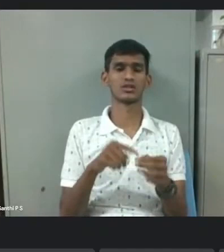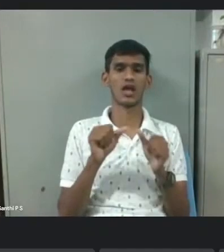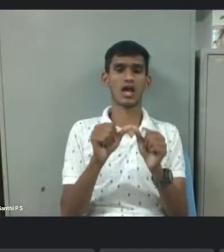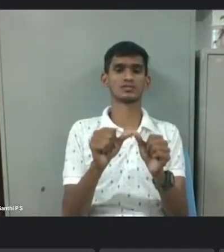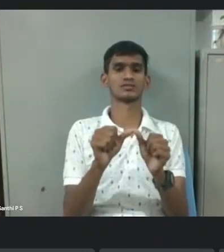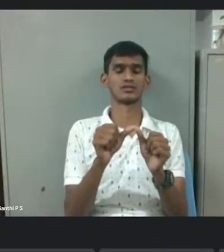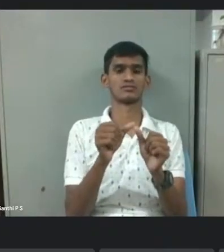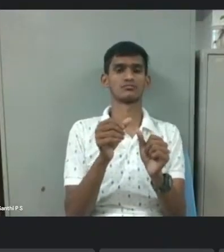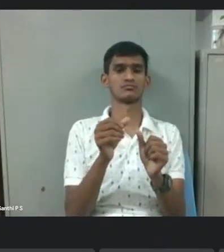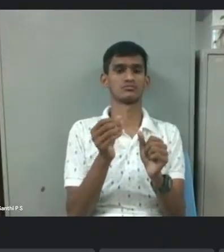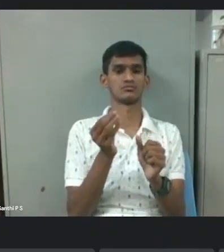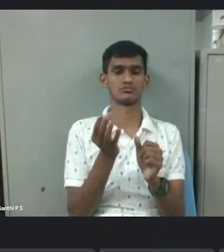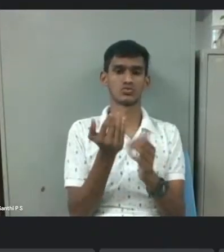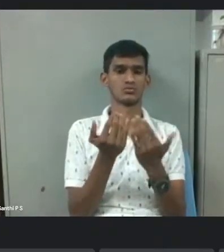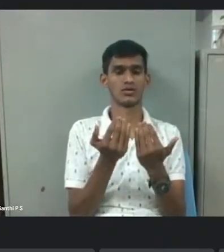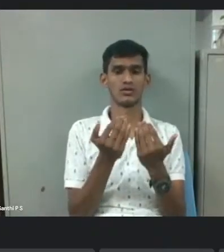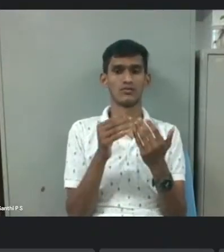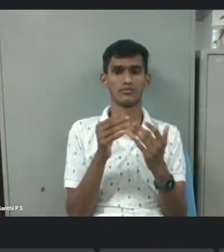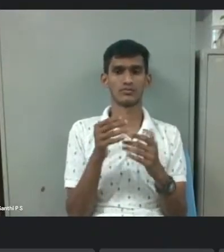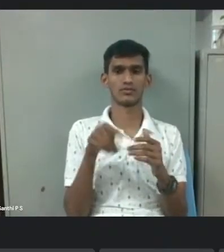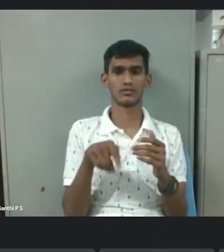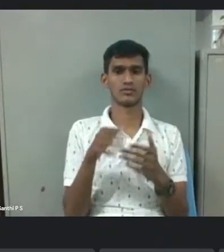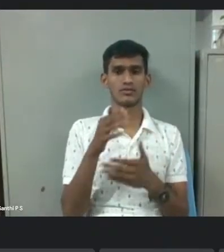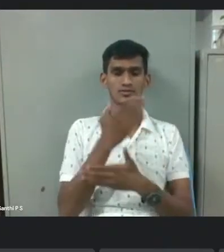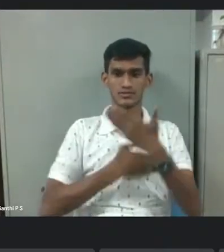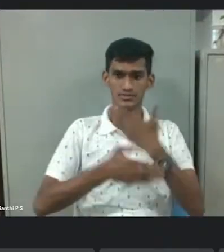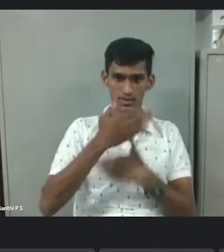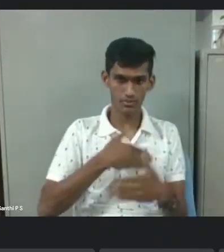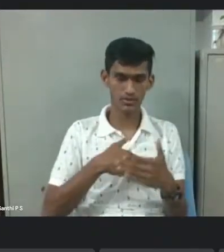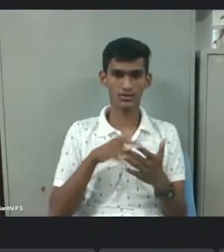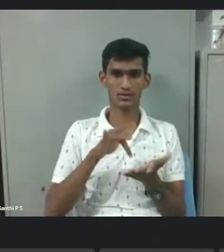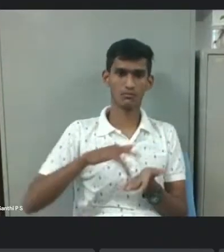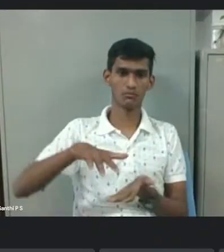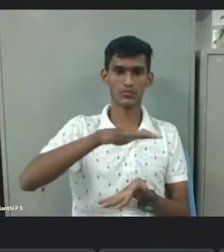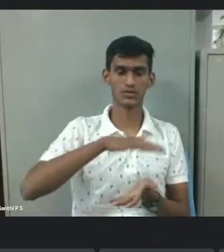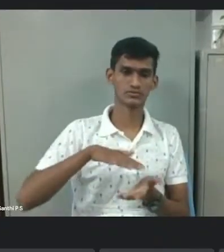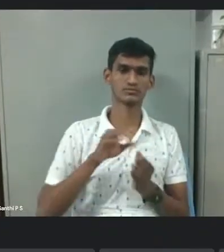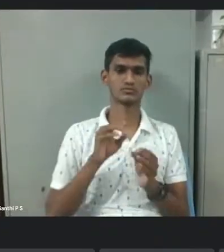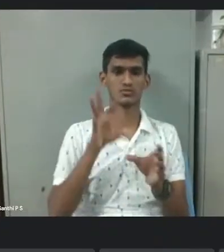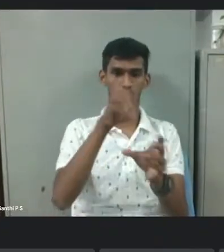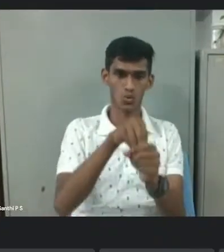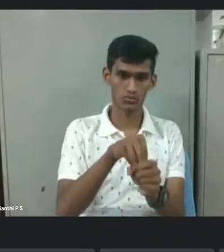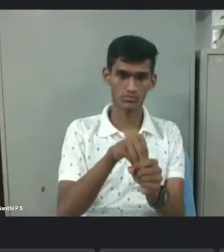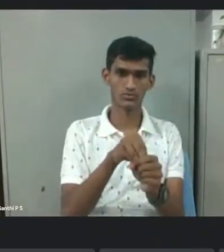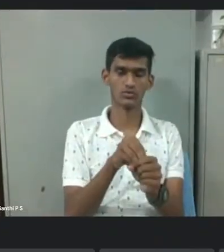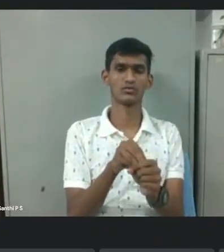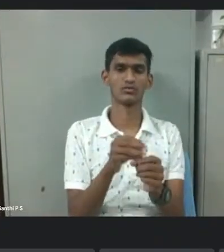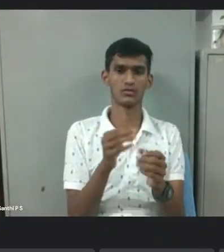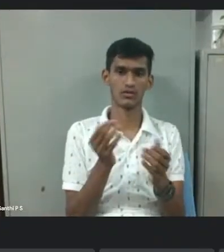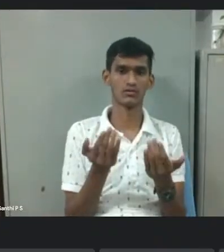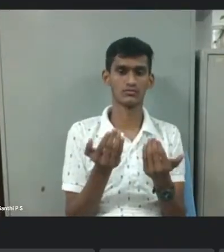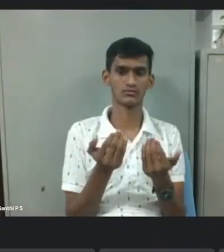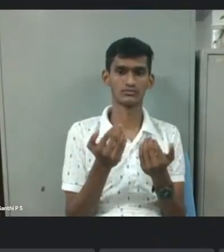ഇന്ന സ്ഥലത്ത് നമുക്ക് ആക്കാം, അവിടെ സേഫാണ് കുട്ടി, അവിടെ ഒരു പ്രശ്നവും സംഭവിക്കില്ല എന്ന് നമുക്ക് പറയാം. നിലവിൽ